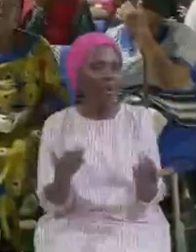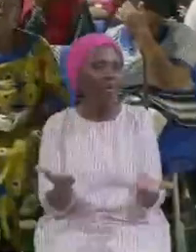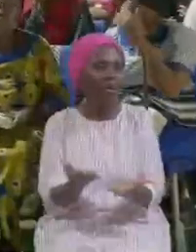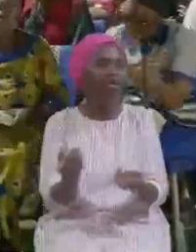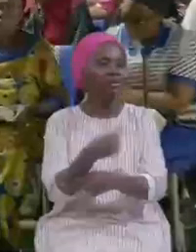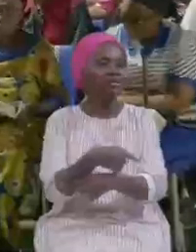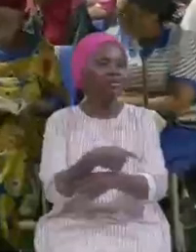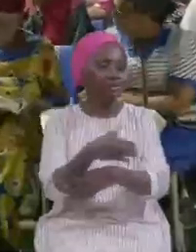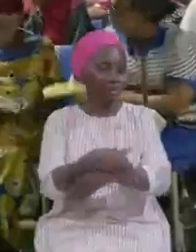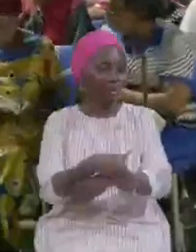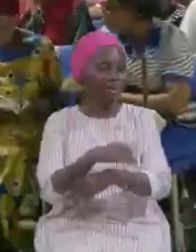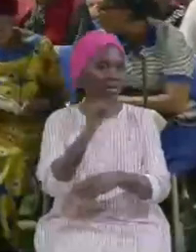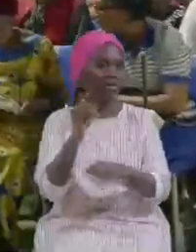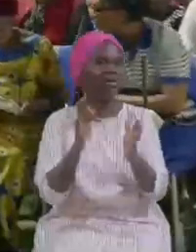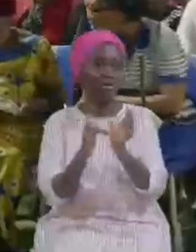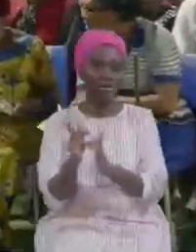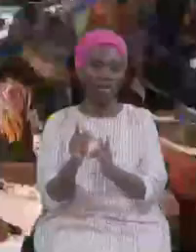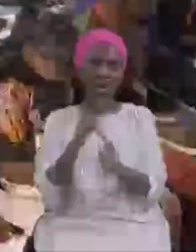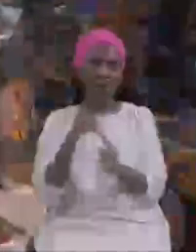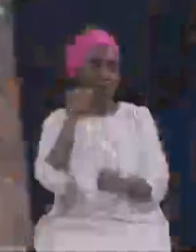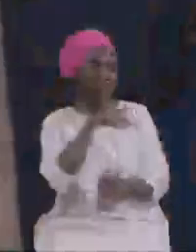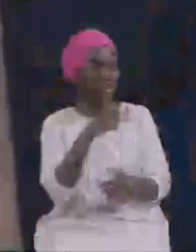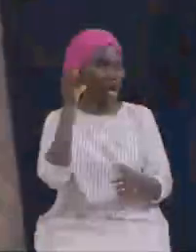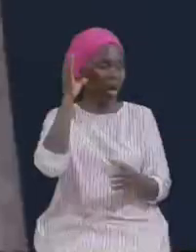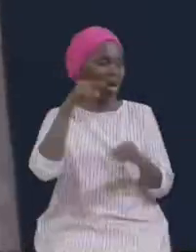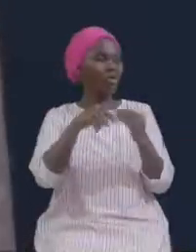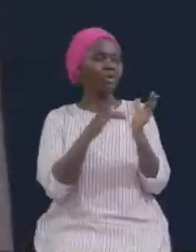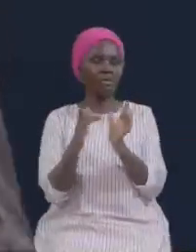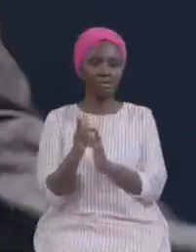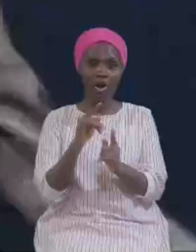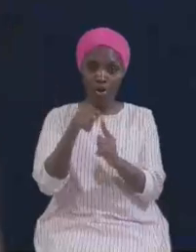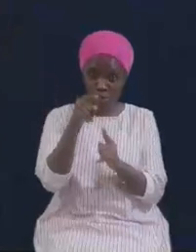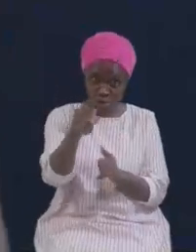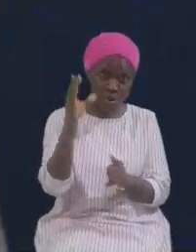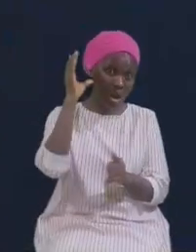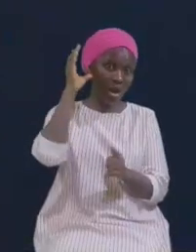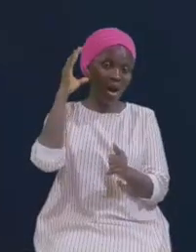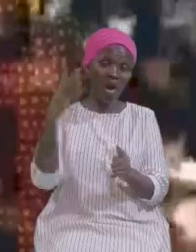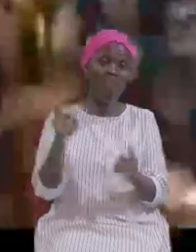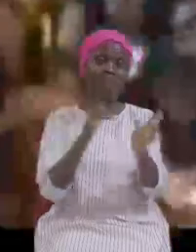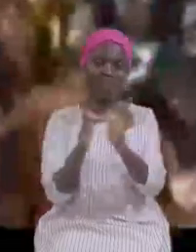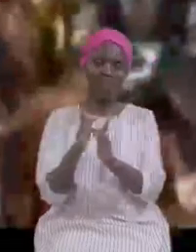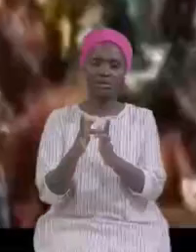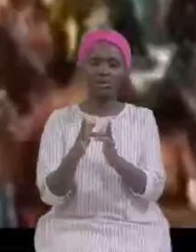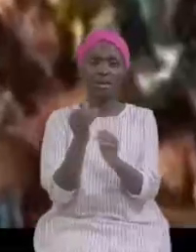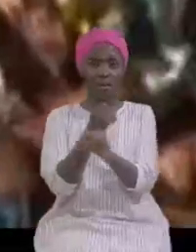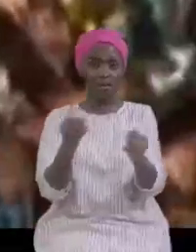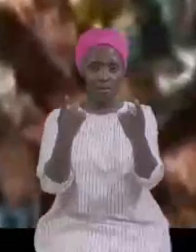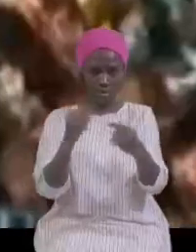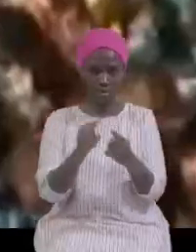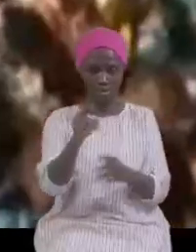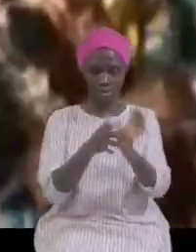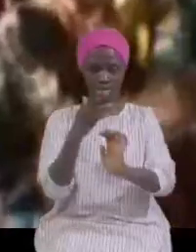Quand elle a entendu parler de Jésus, quand tu entends parler de Jésus, le salut viendra,